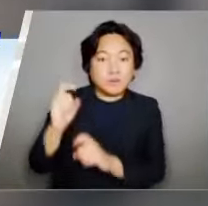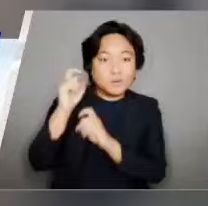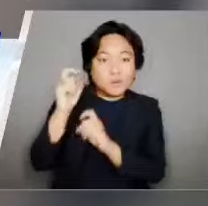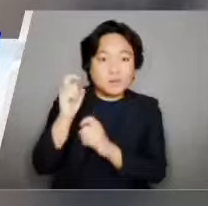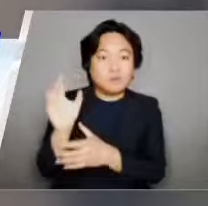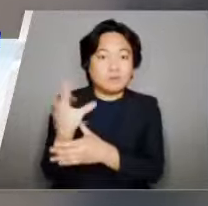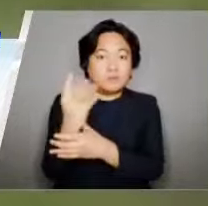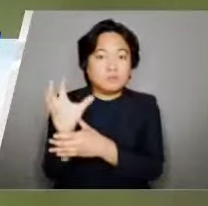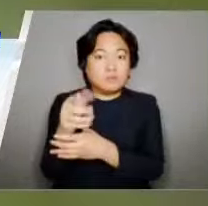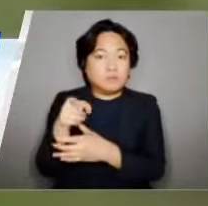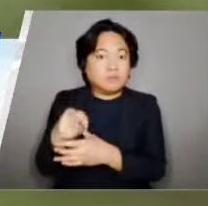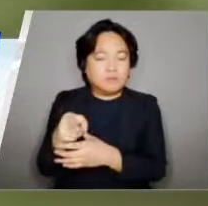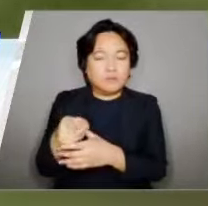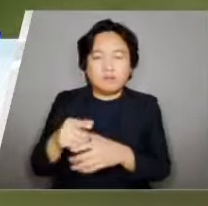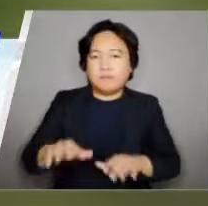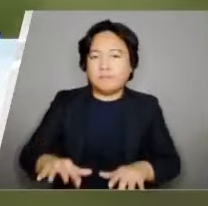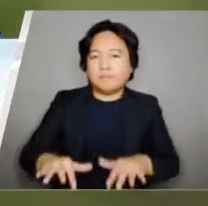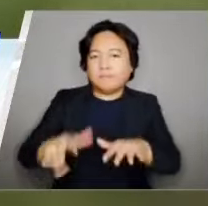bayan lubog sa baha.